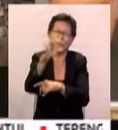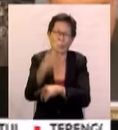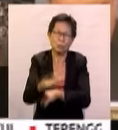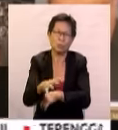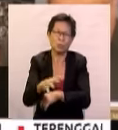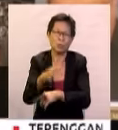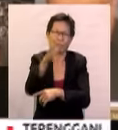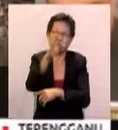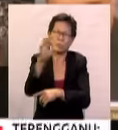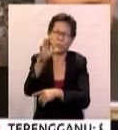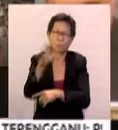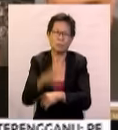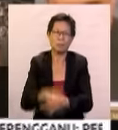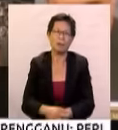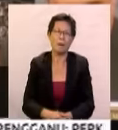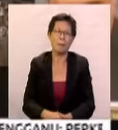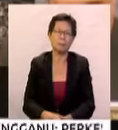Deputua.